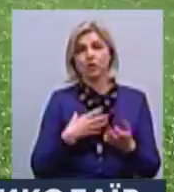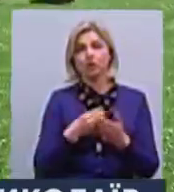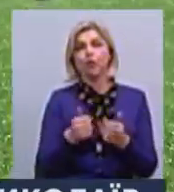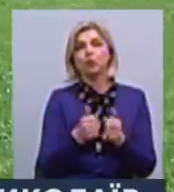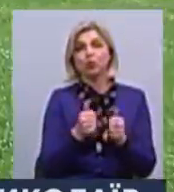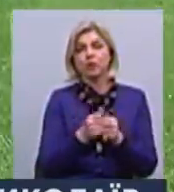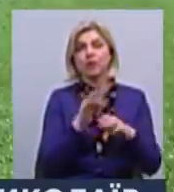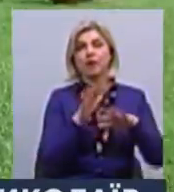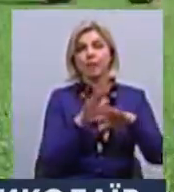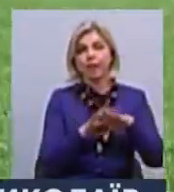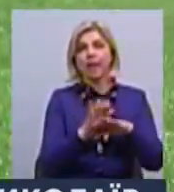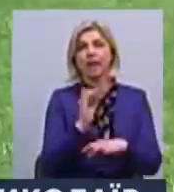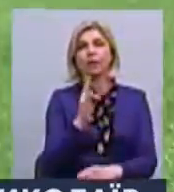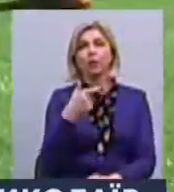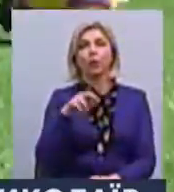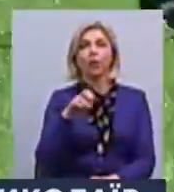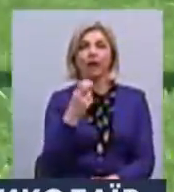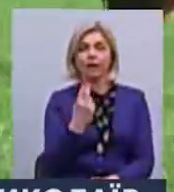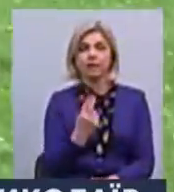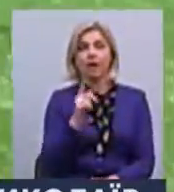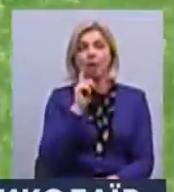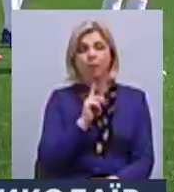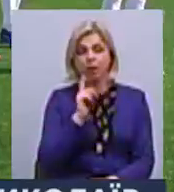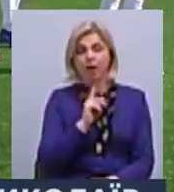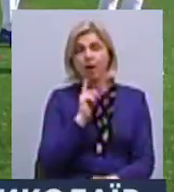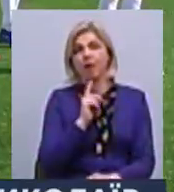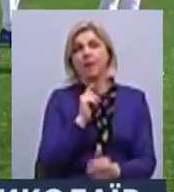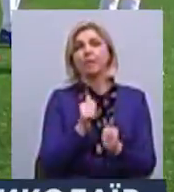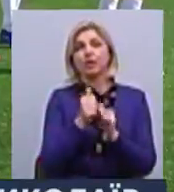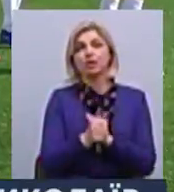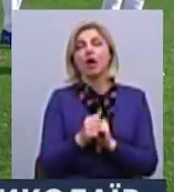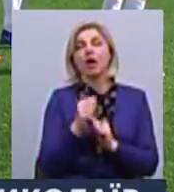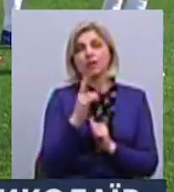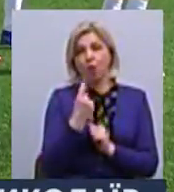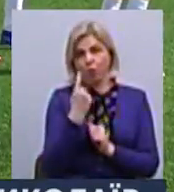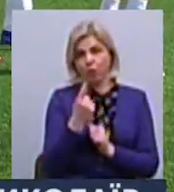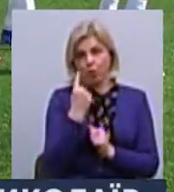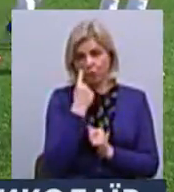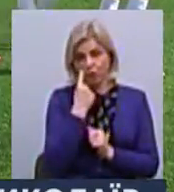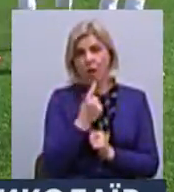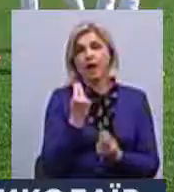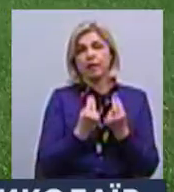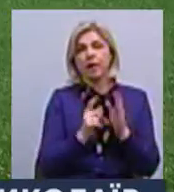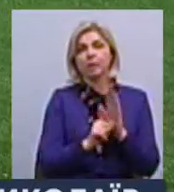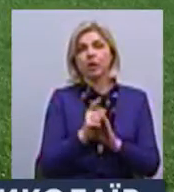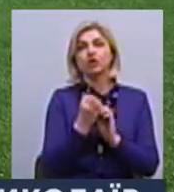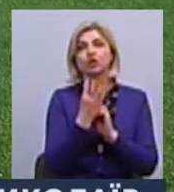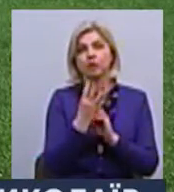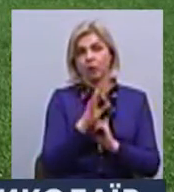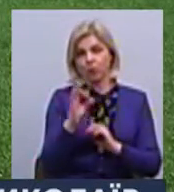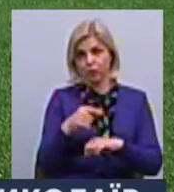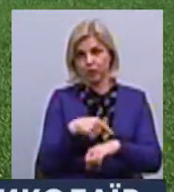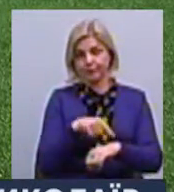за турнірною таблицею «Інгулець». Поки команда з Кіровоградщини випереджає «Корабелів» на 1 очко. Гра розпочнеться о 14-й